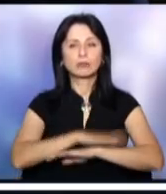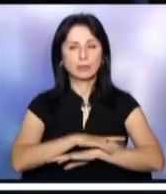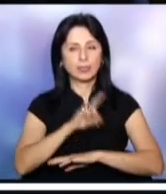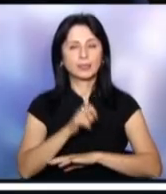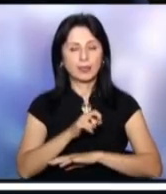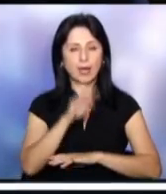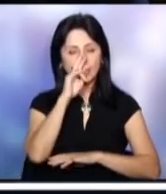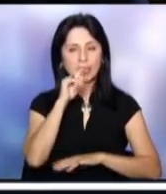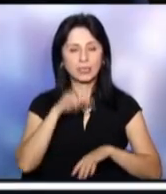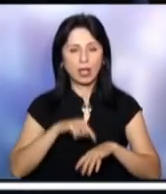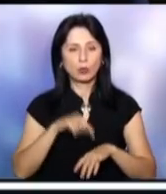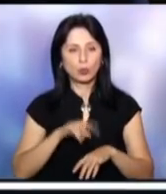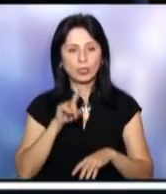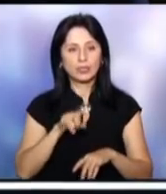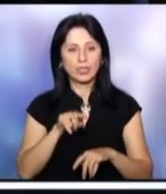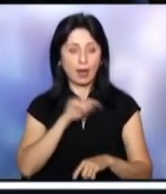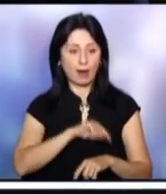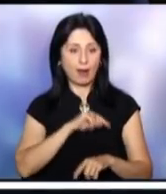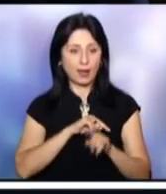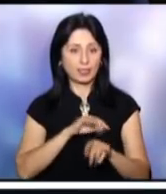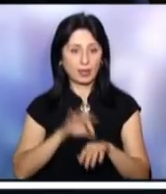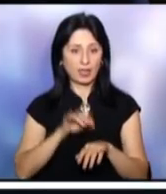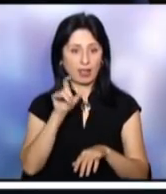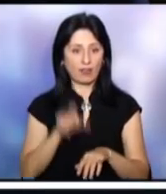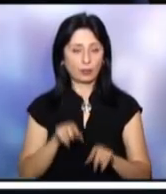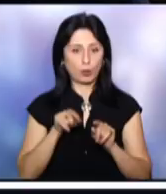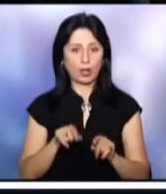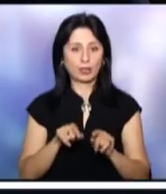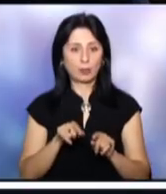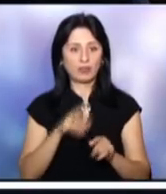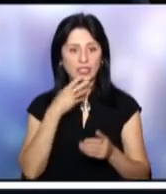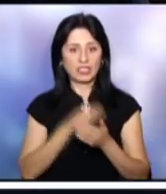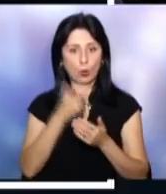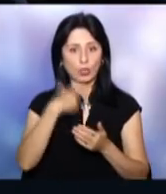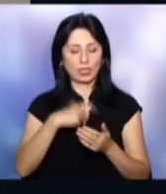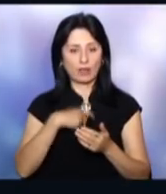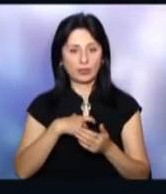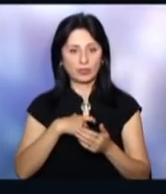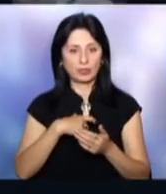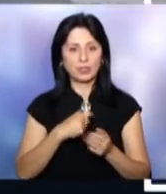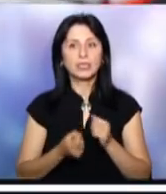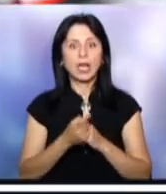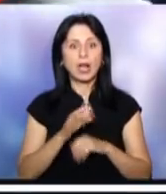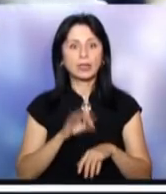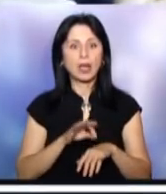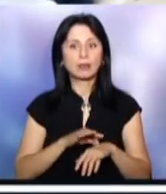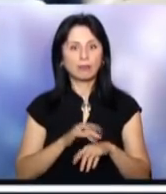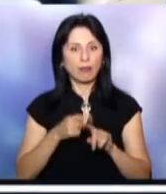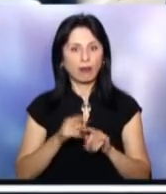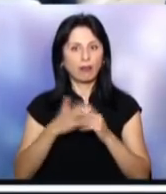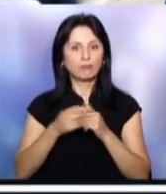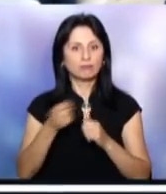გამო სინანულის შეგრძნება. ასე ახასიათებდნენ დაავადებული ადამიანების საკუთარ თავს. კვლევის